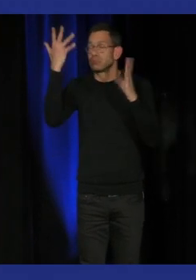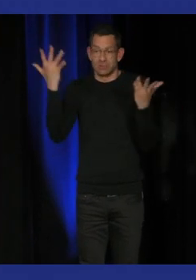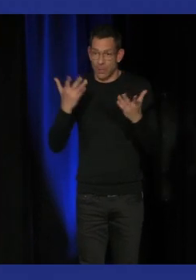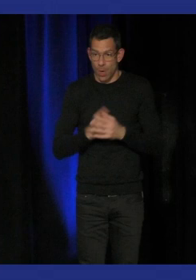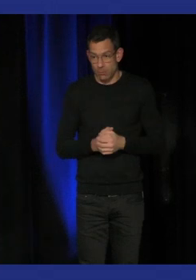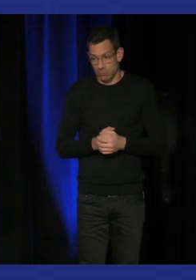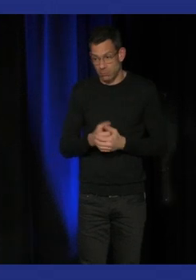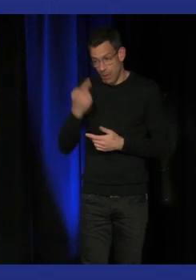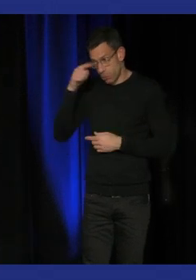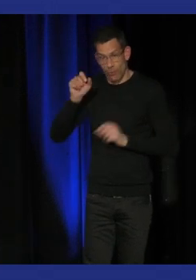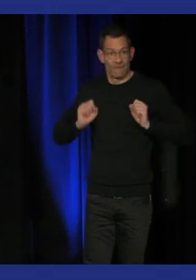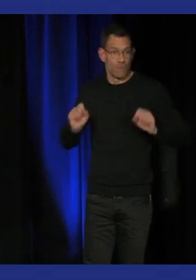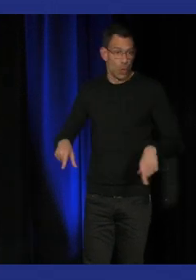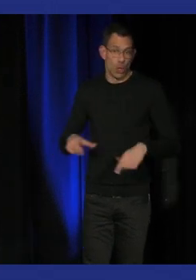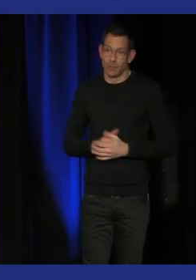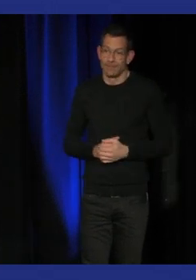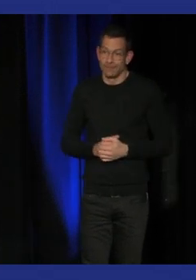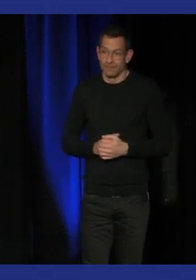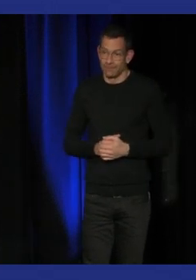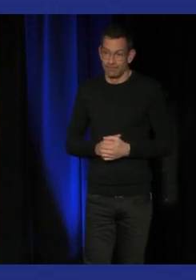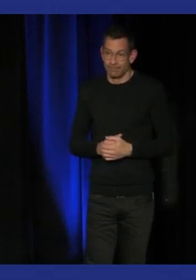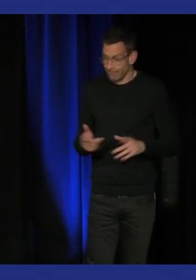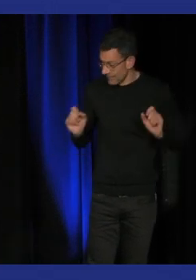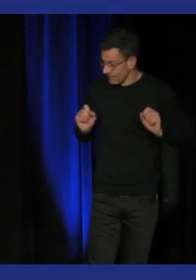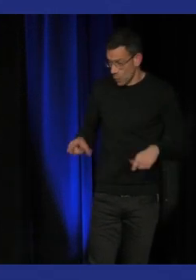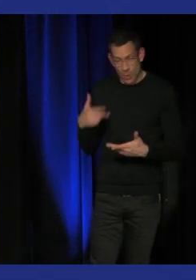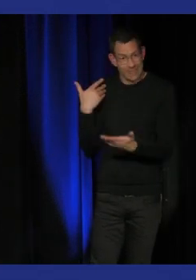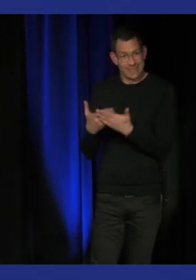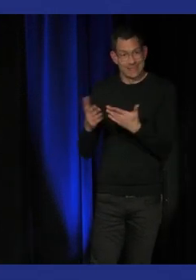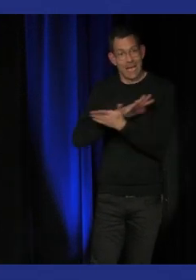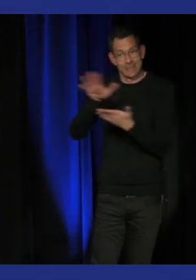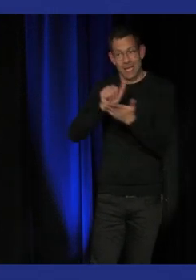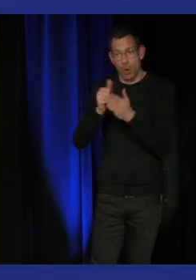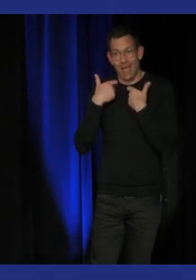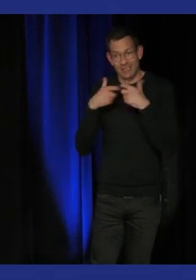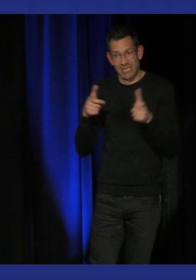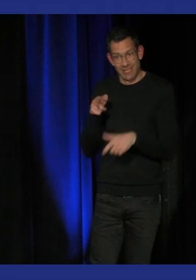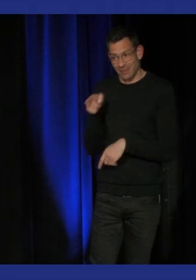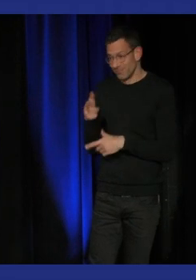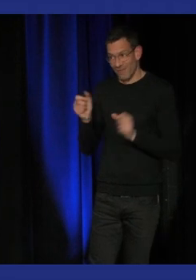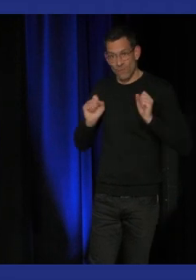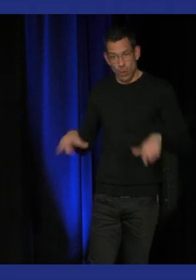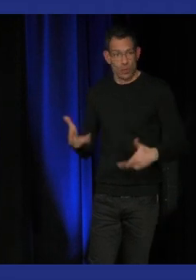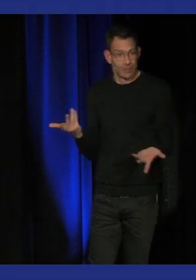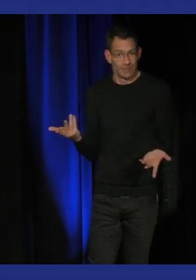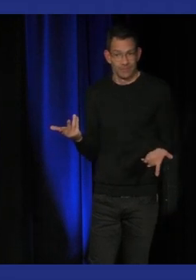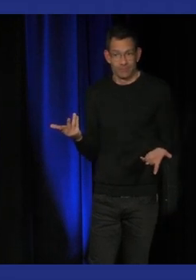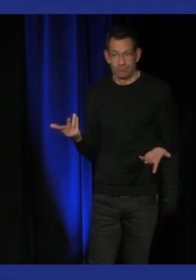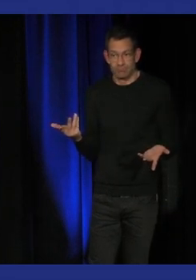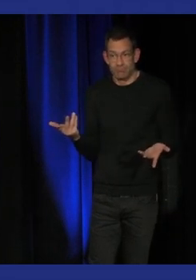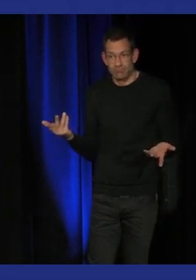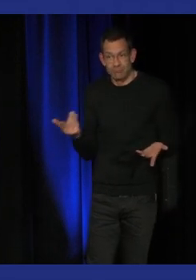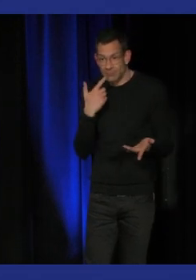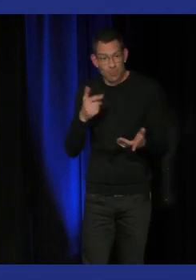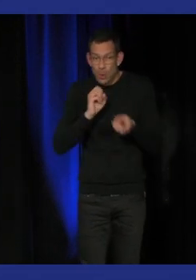Le fauteuil roulant. Le fauteuil roulant est devenu le symbole de l'accessibilité. Vous allez sur